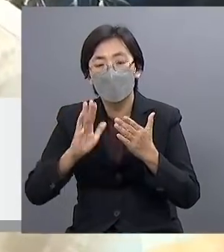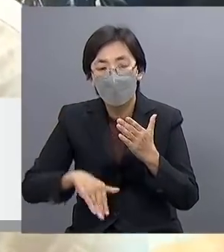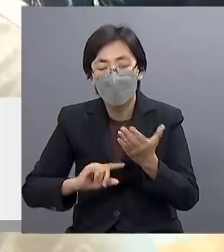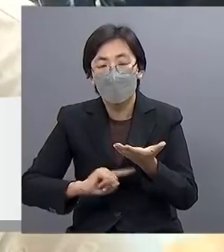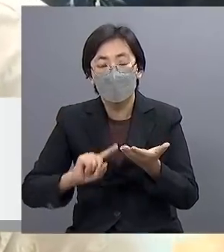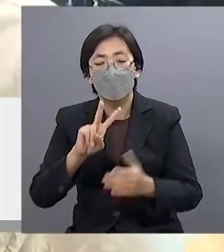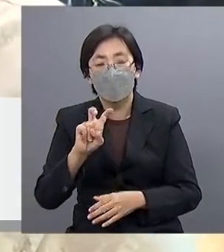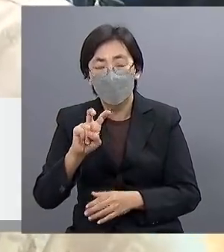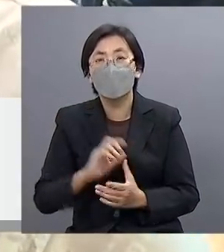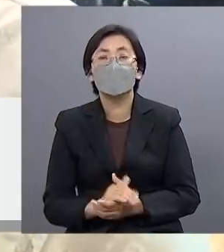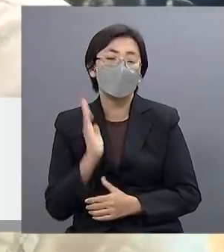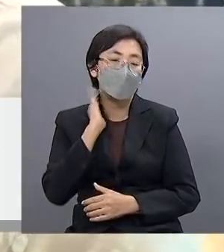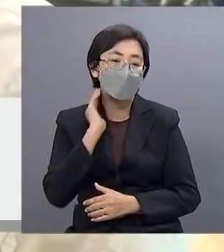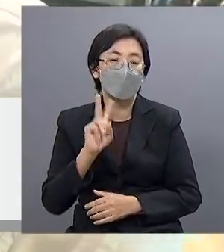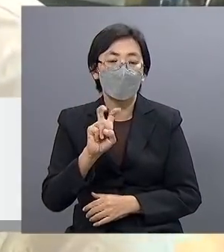ยุค240ก็เหลือประมาณ